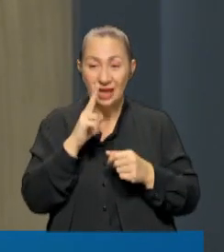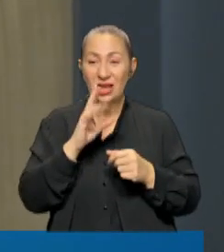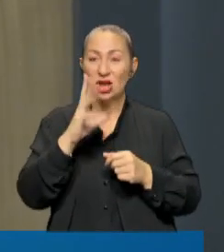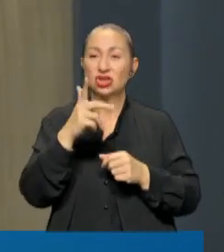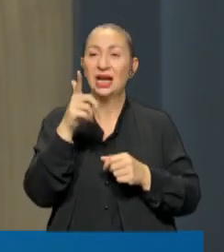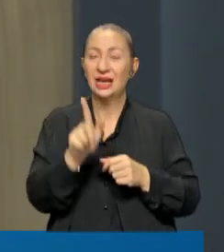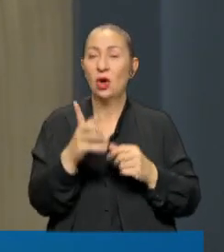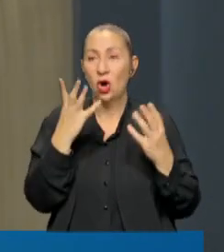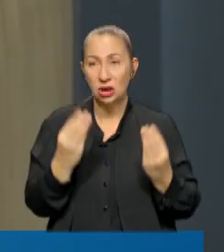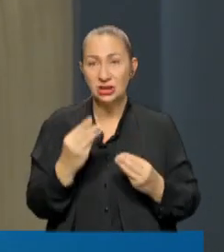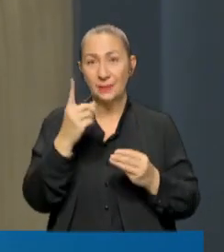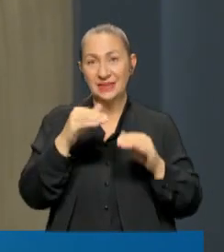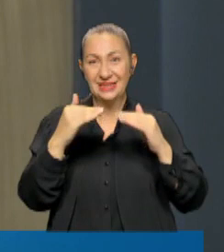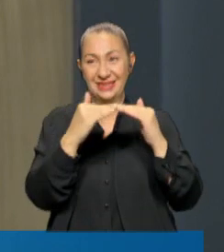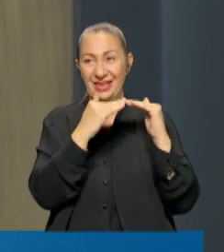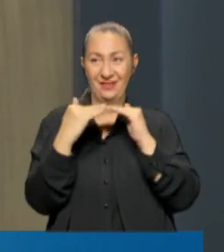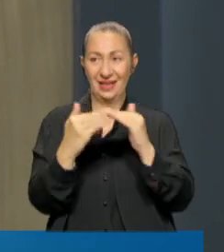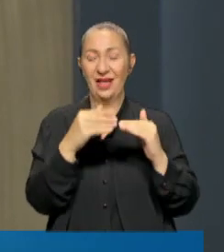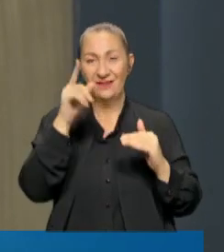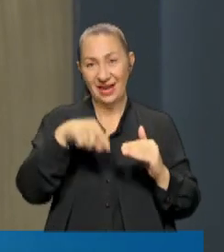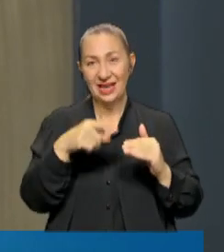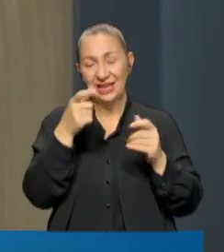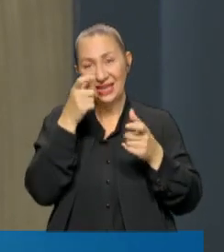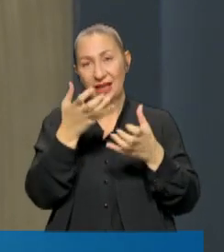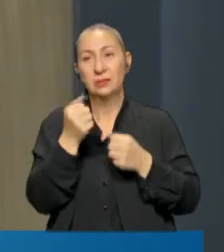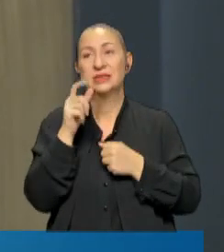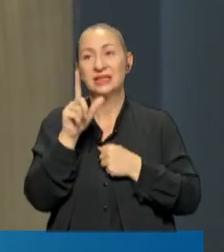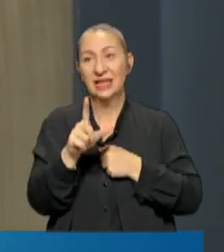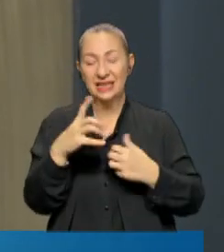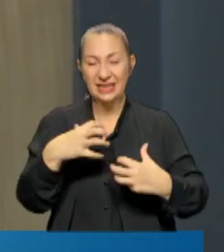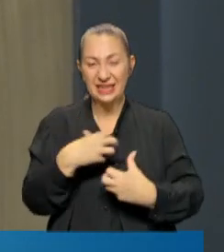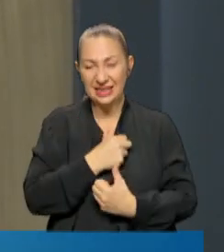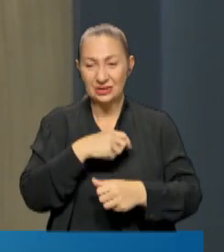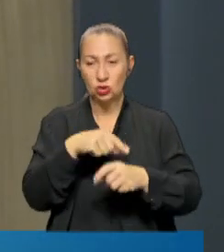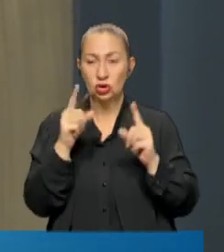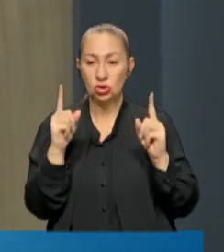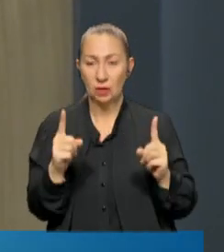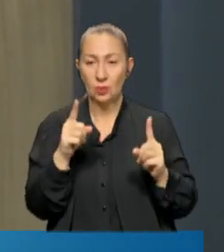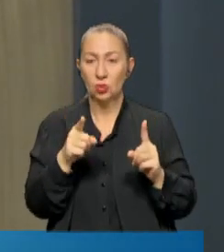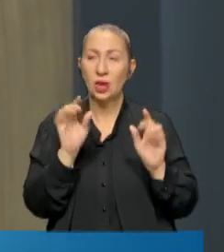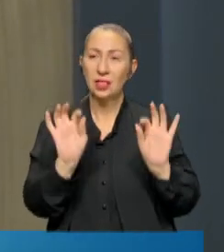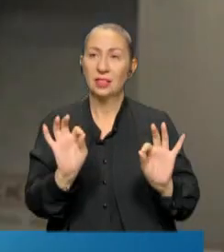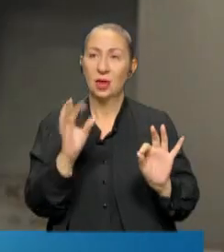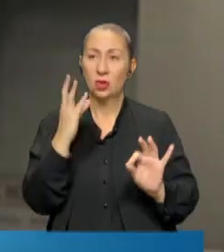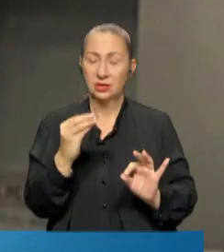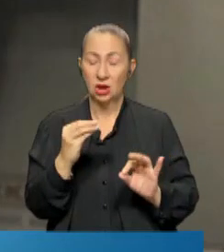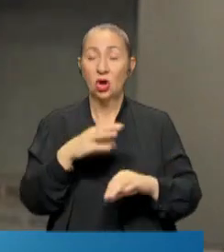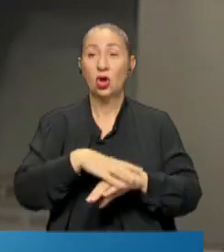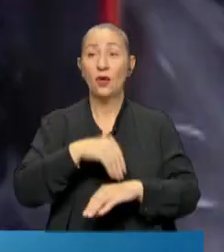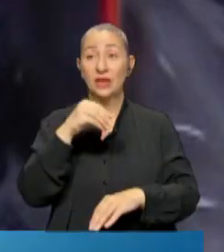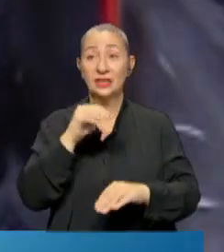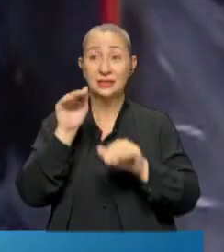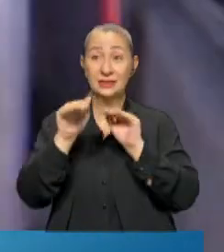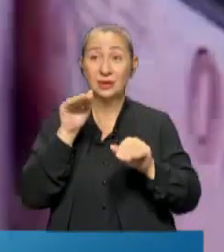geçerliliğini koruyacak bir seviyede bir verginin dikkate alınması, kriz döneminde bunun sabitlenmesi.